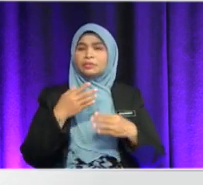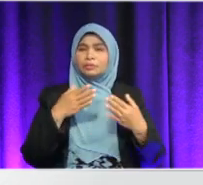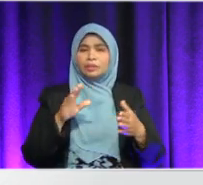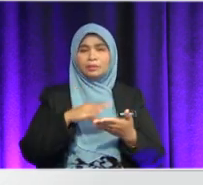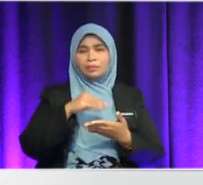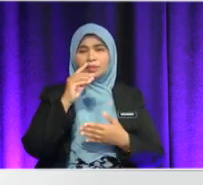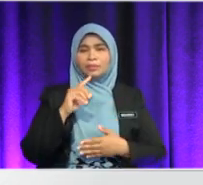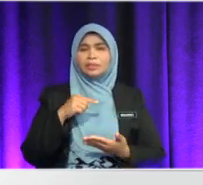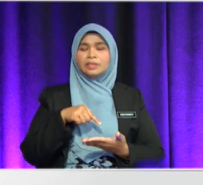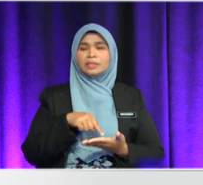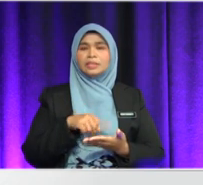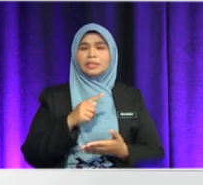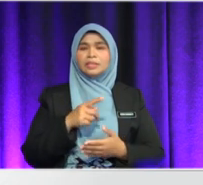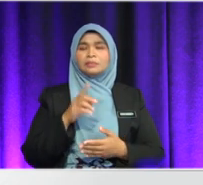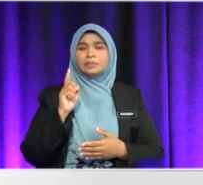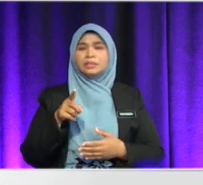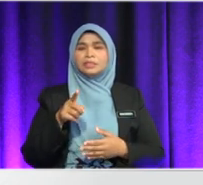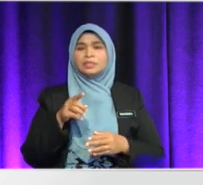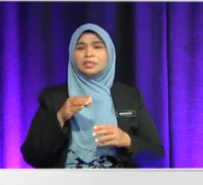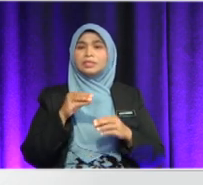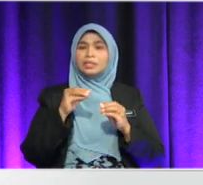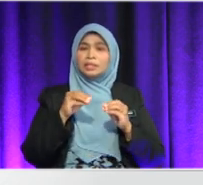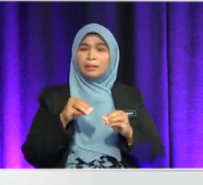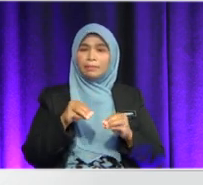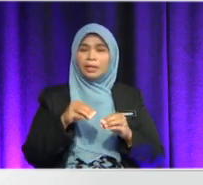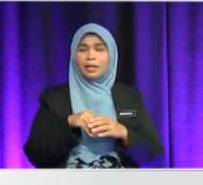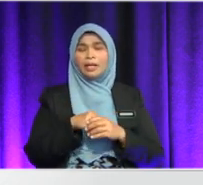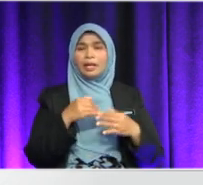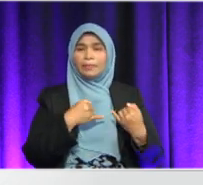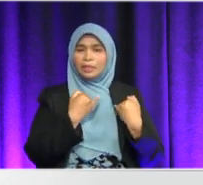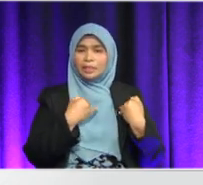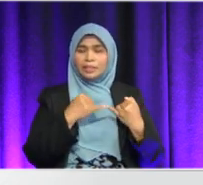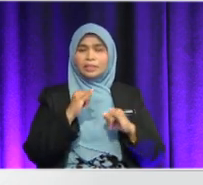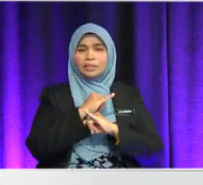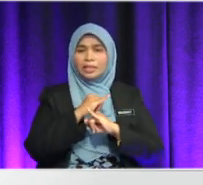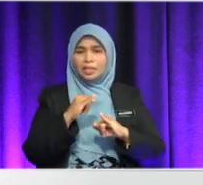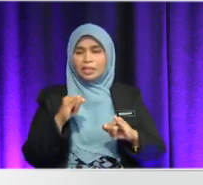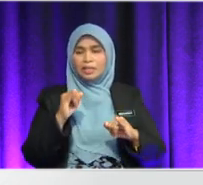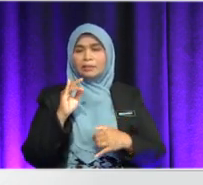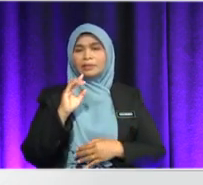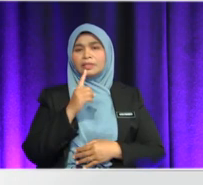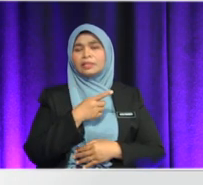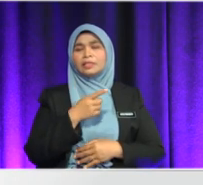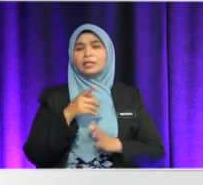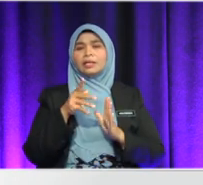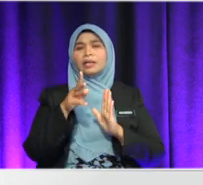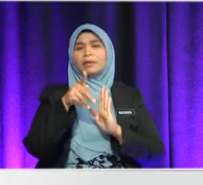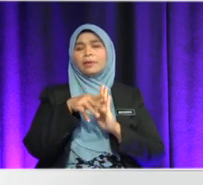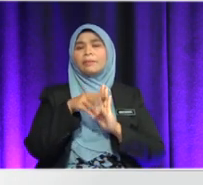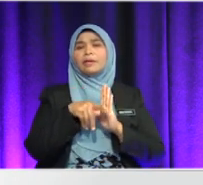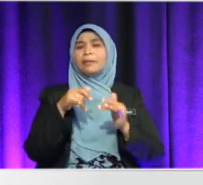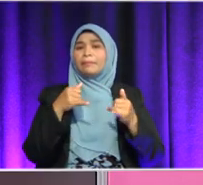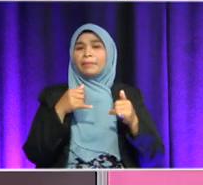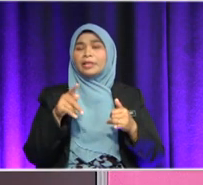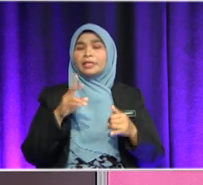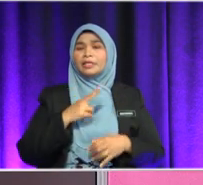kita nekat kita tekad dan kita semangat kita jangan sesekali kita mempersendekan agama